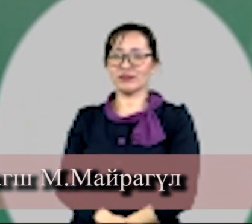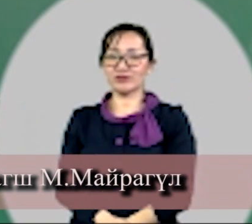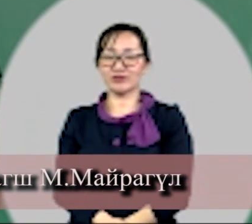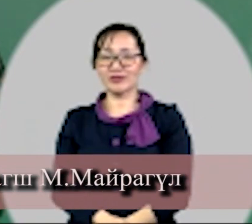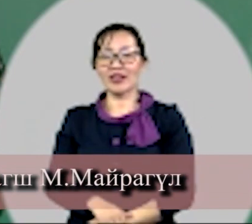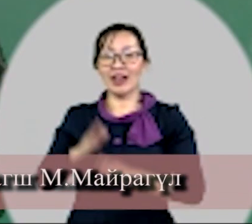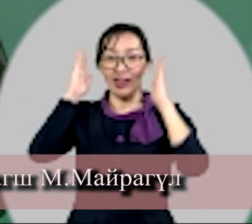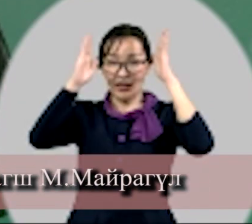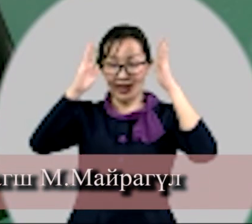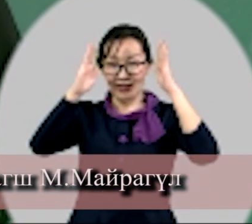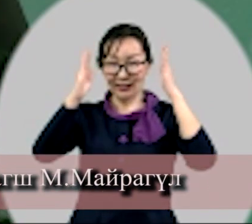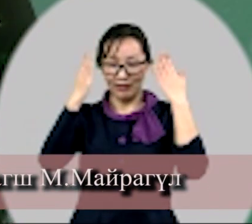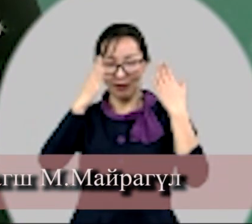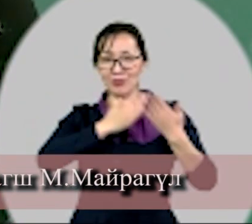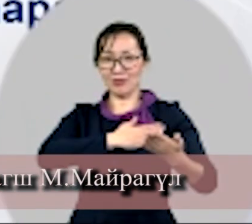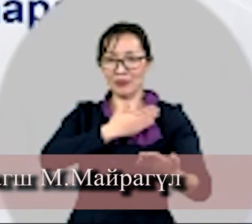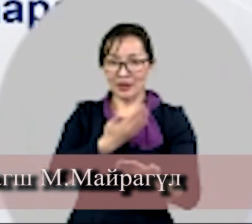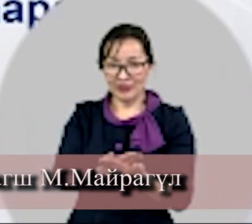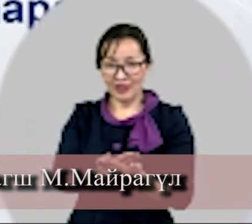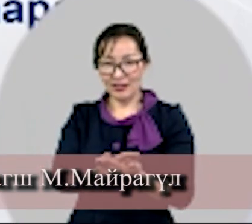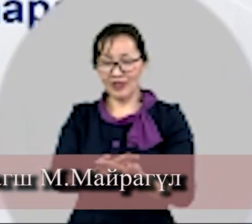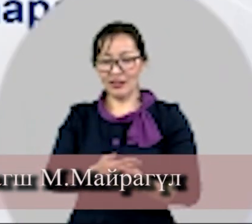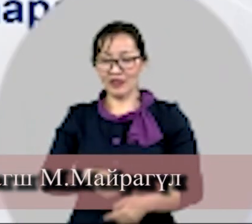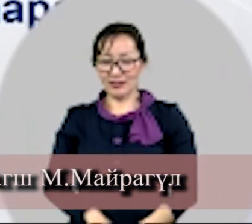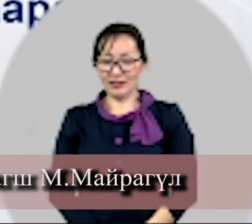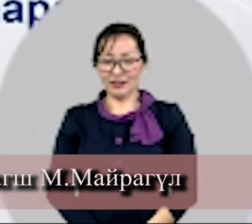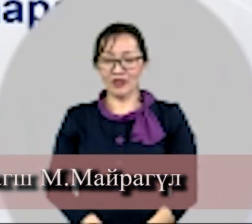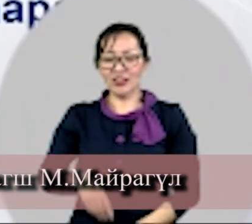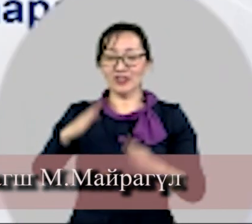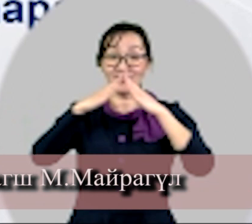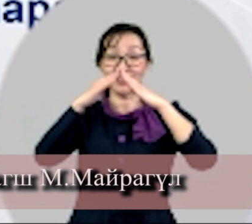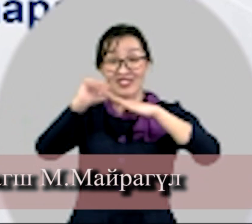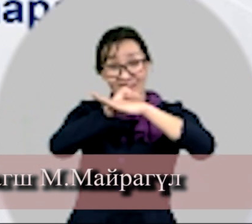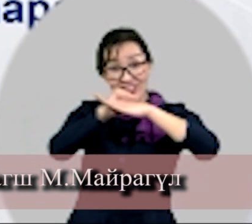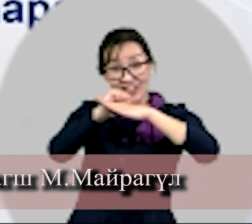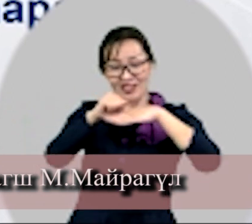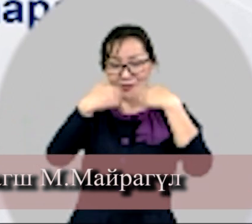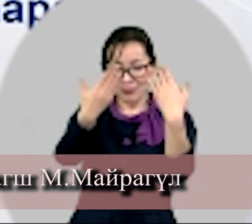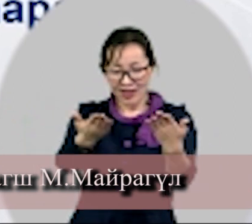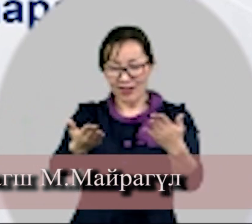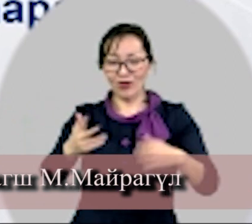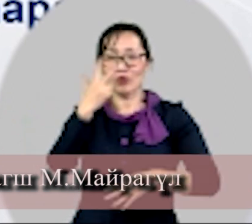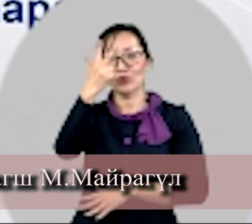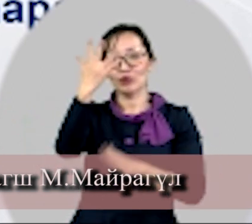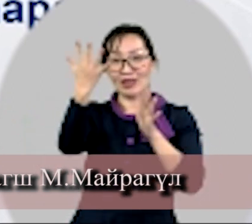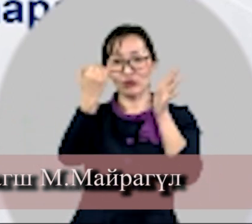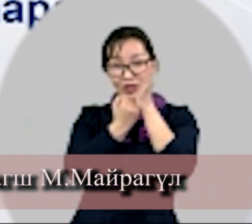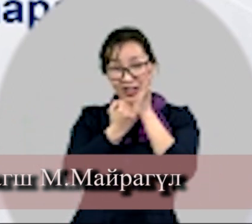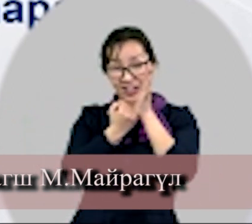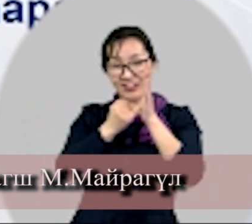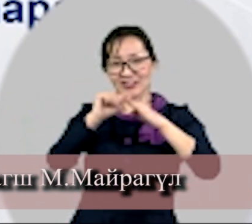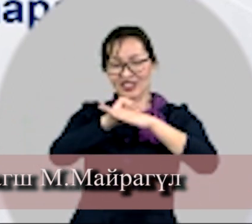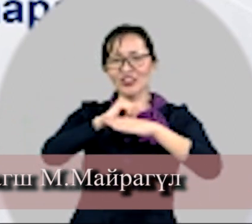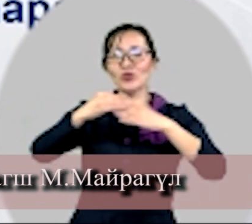Өте дұрыс, алу 3-ті көрсеттік. Үйге орындайтын тапсырмалар.